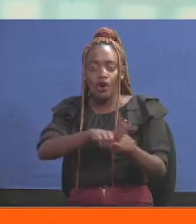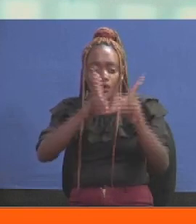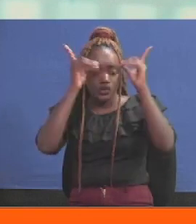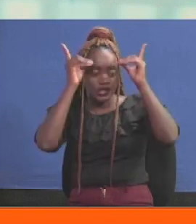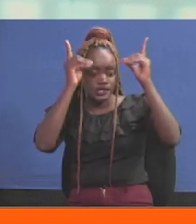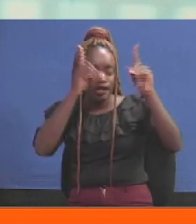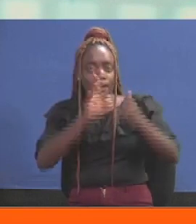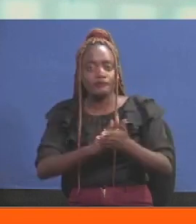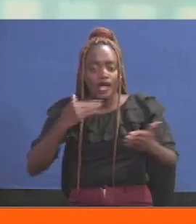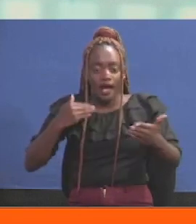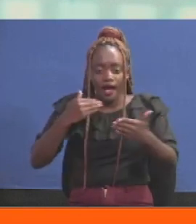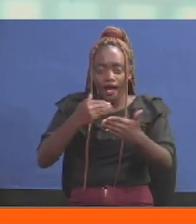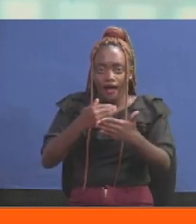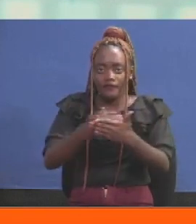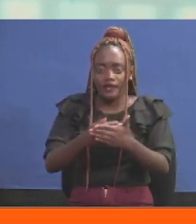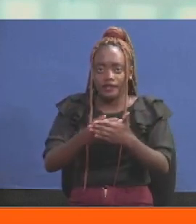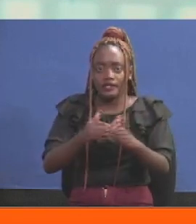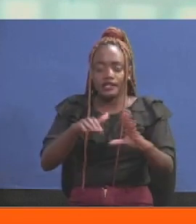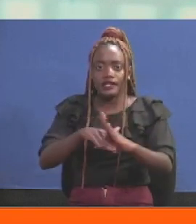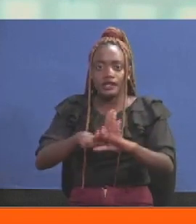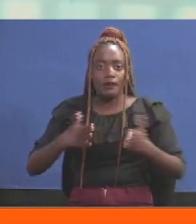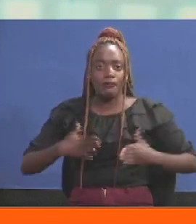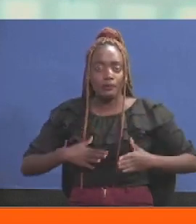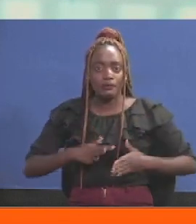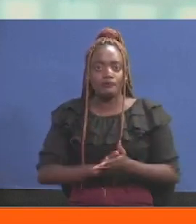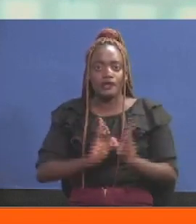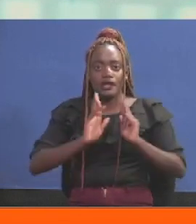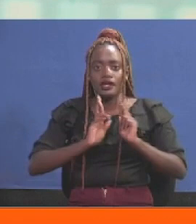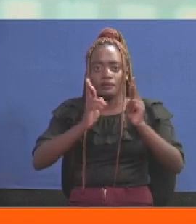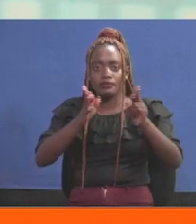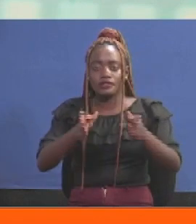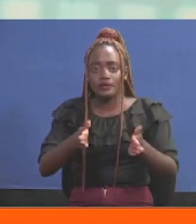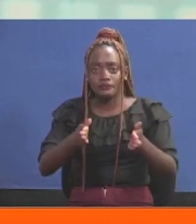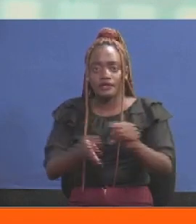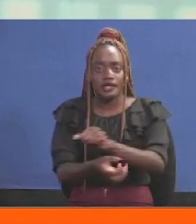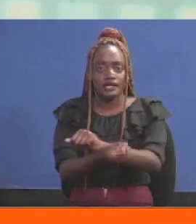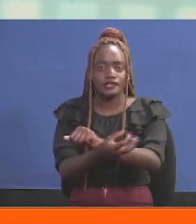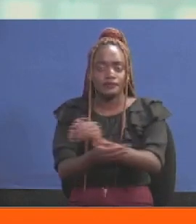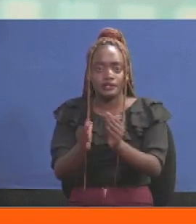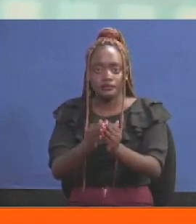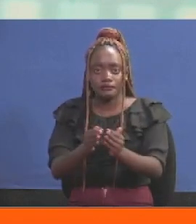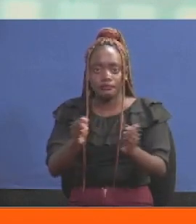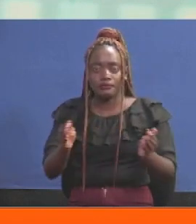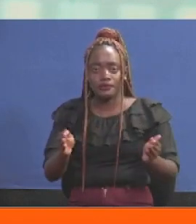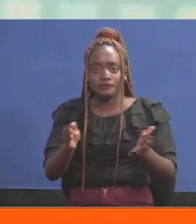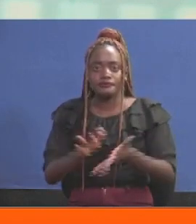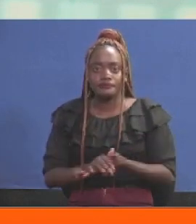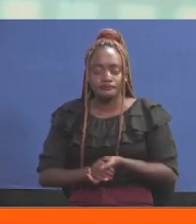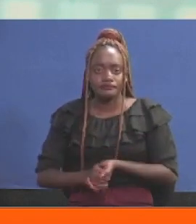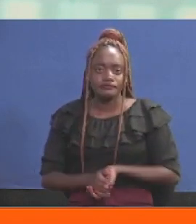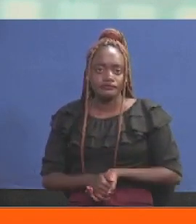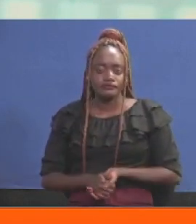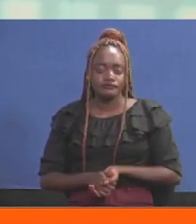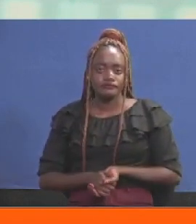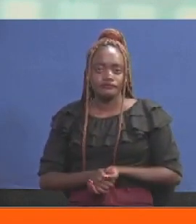hii imejiri muda mchache kabla ya kufidiwa kwa waathiriwa hao. Mwanahabari wetu George Mapesa alihudhuria hafla hiyo na kutuandalia